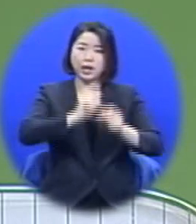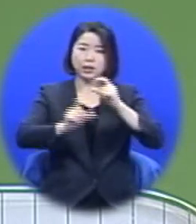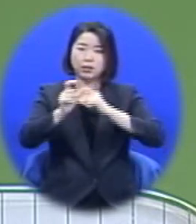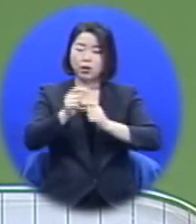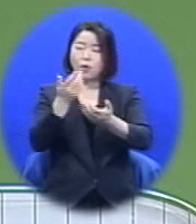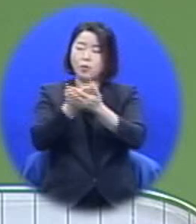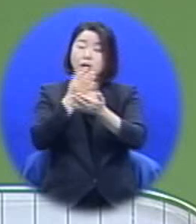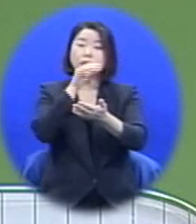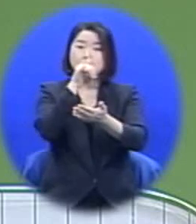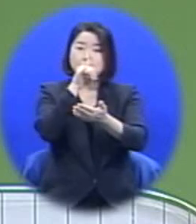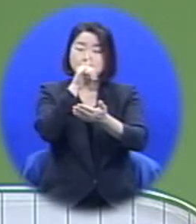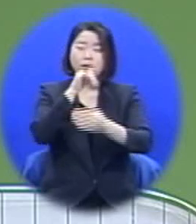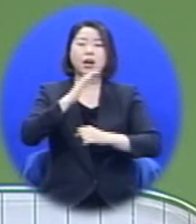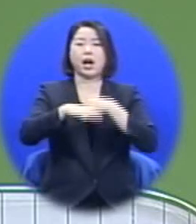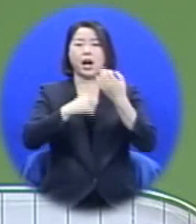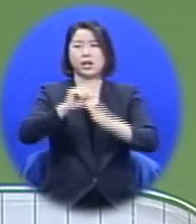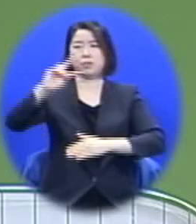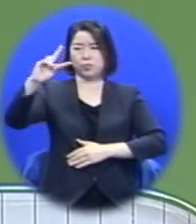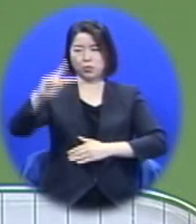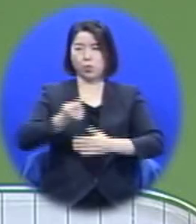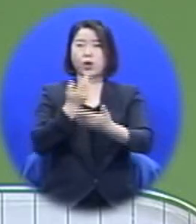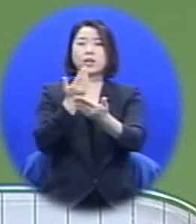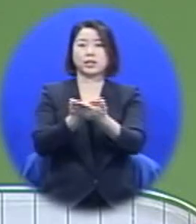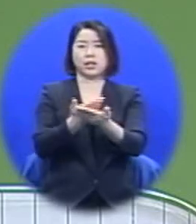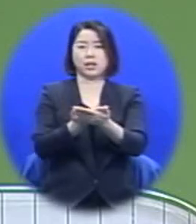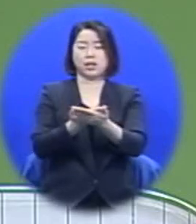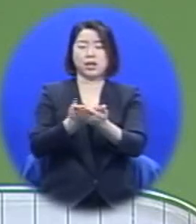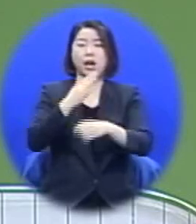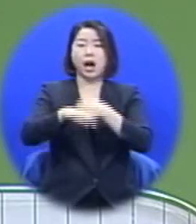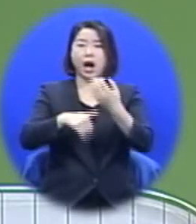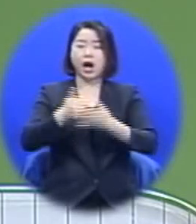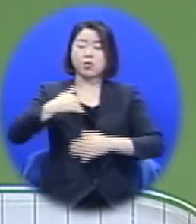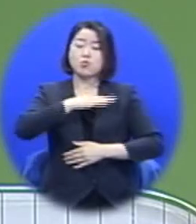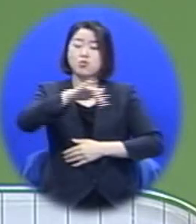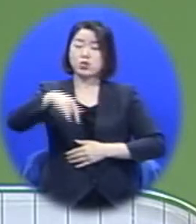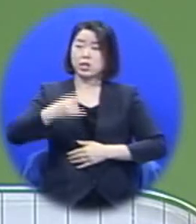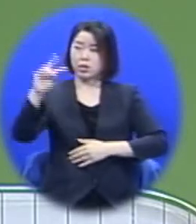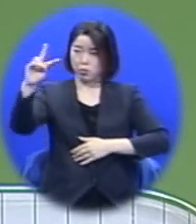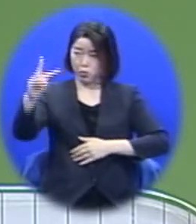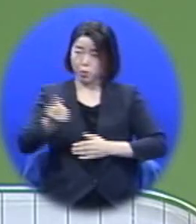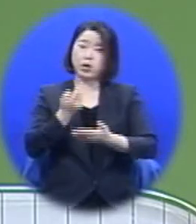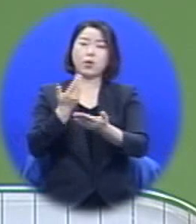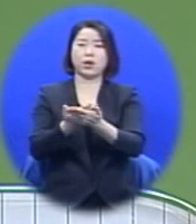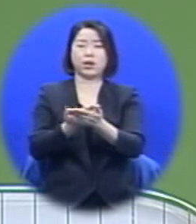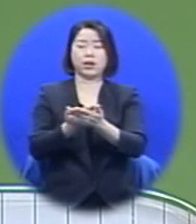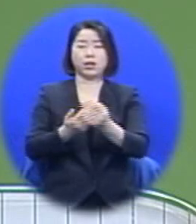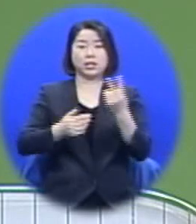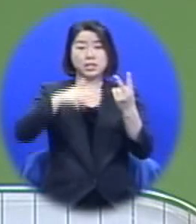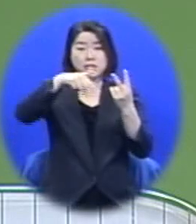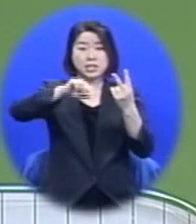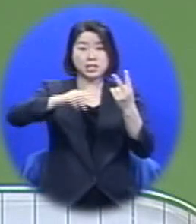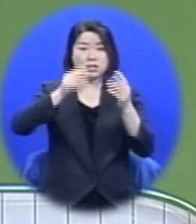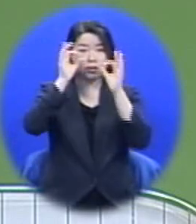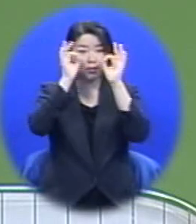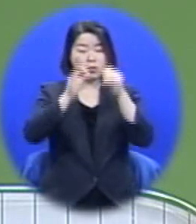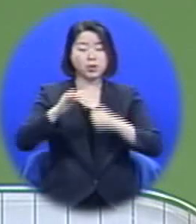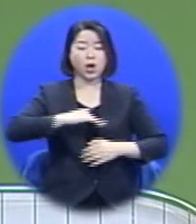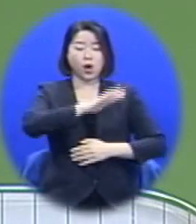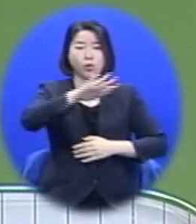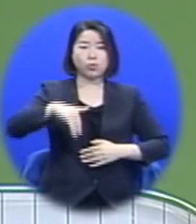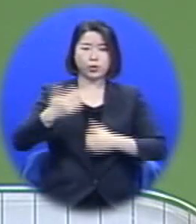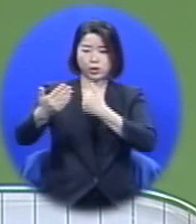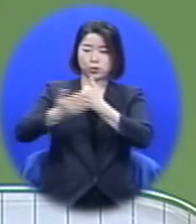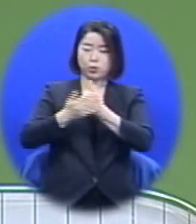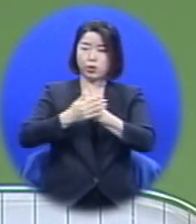하나님 돌아와 달라는 것 하나님이 우리에게 로 돌아 오세요 2절에 보면 우리를 도우러